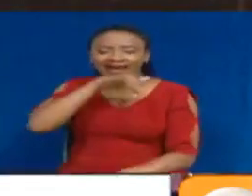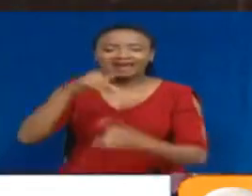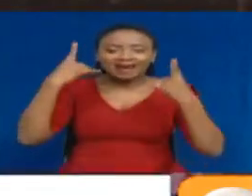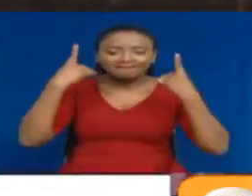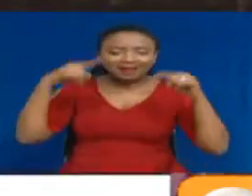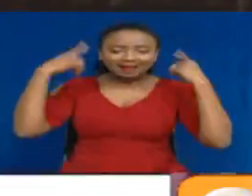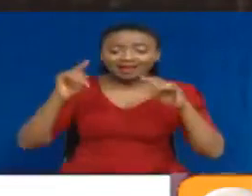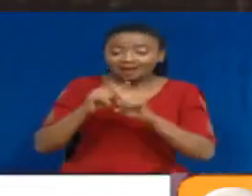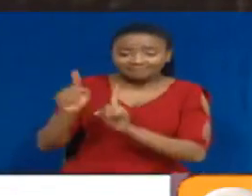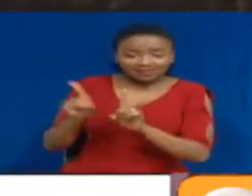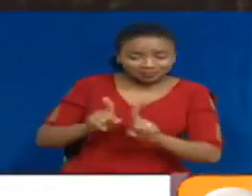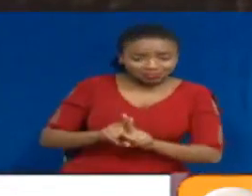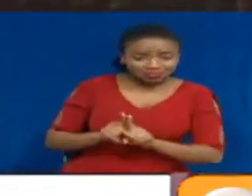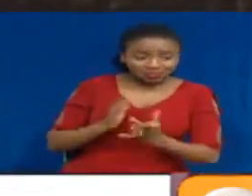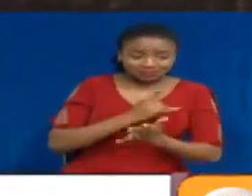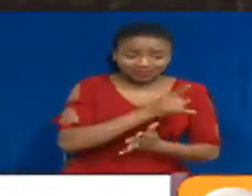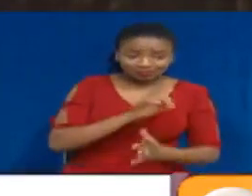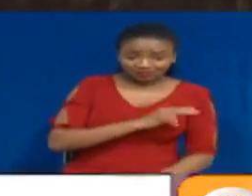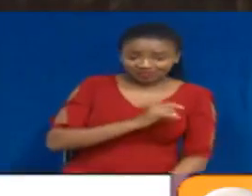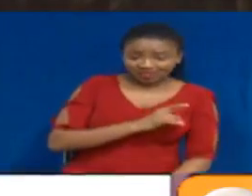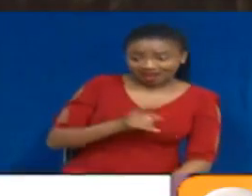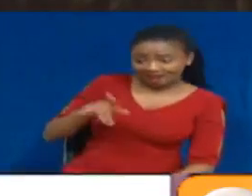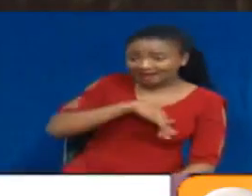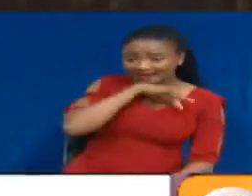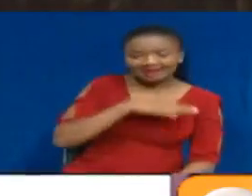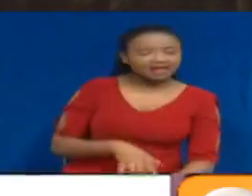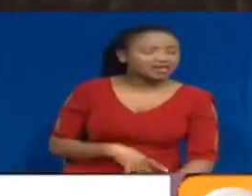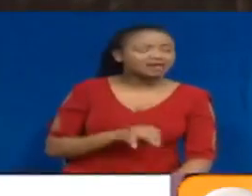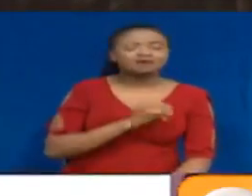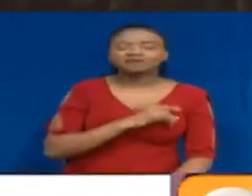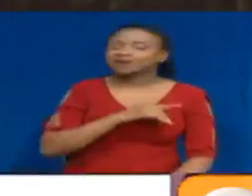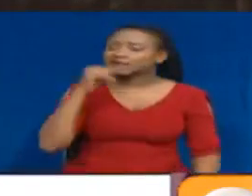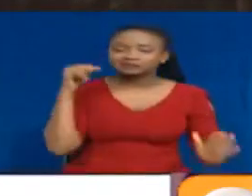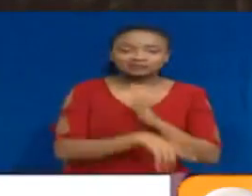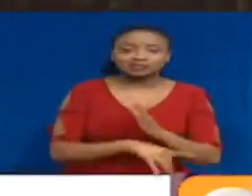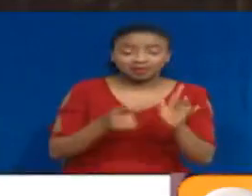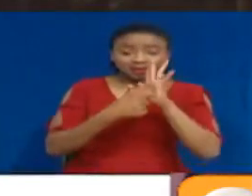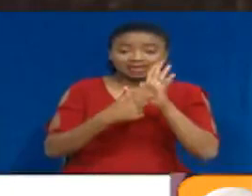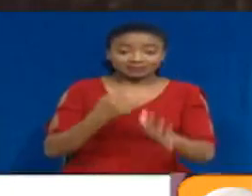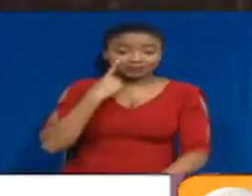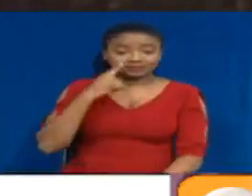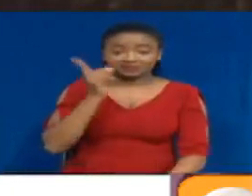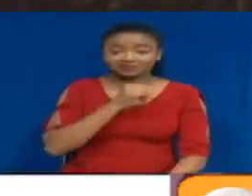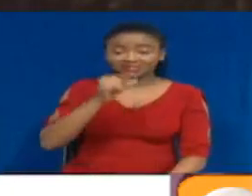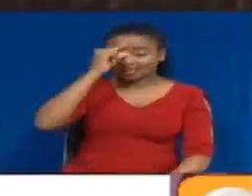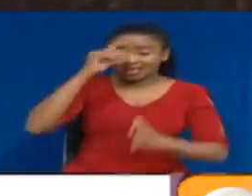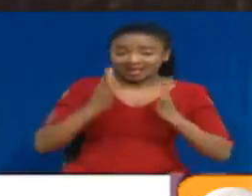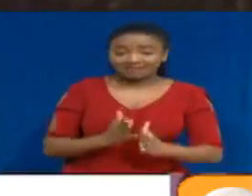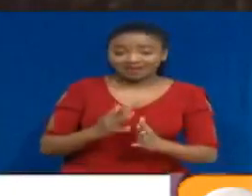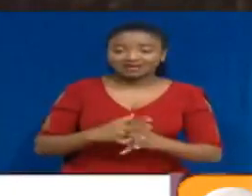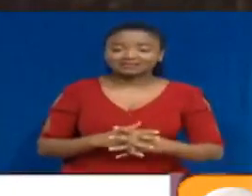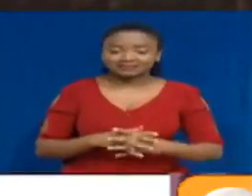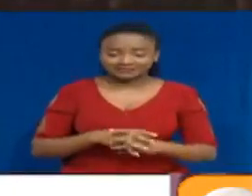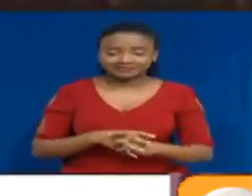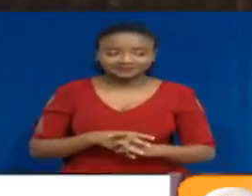Lakini wanaomuogopa pia wanakuwa na ile Raila phobia. Nimeanza kuona magava na vile tunatembea hapa